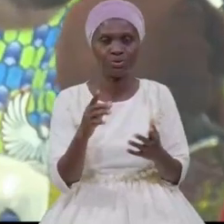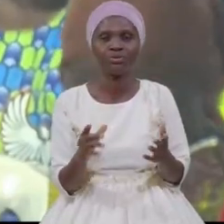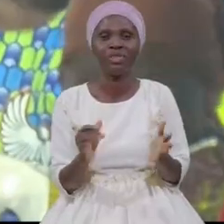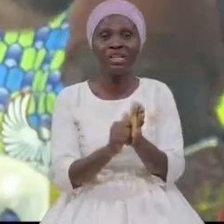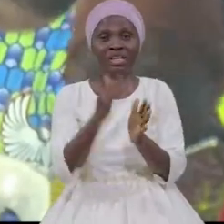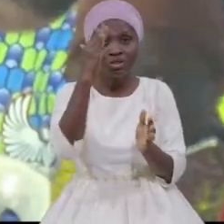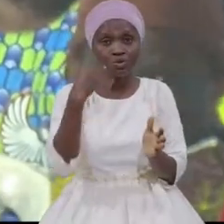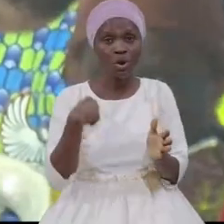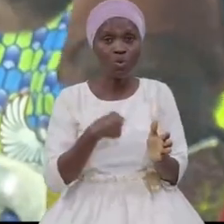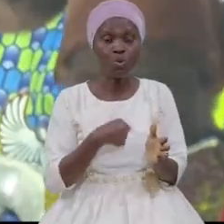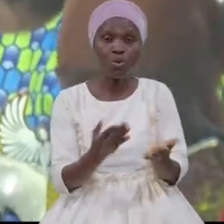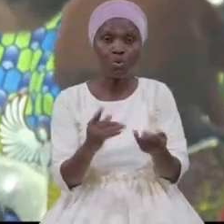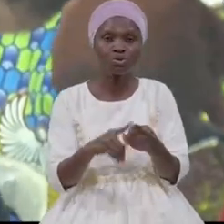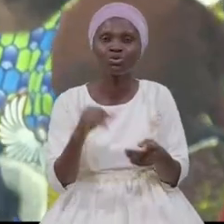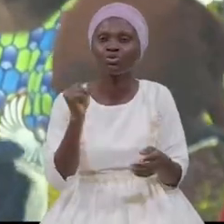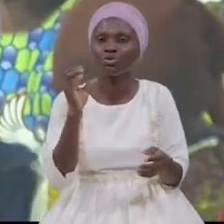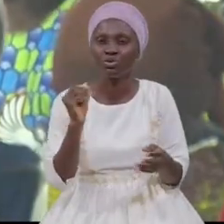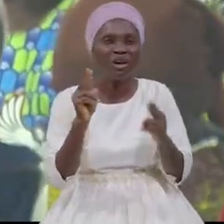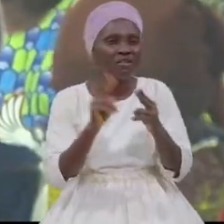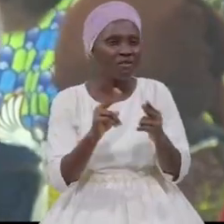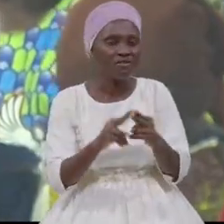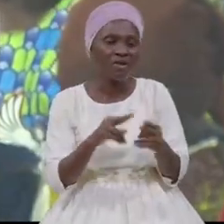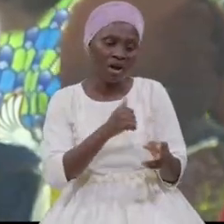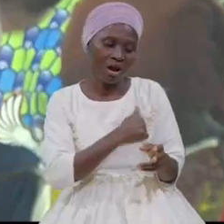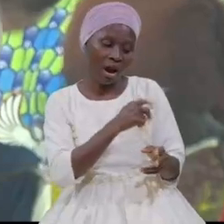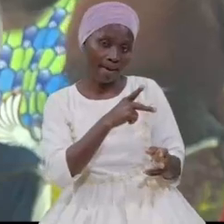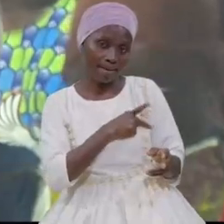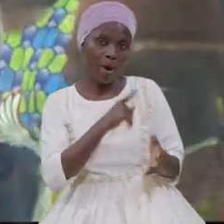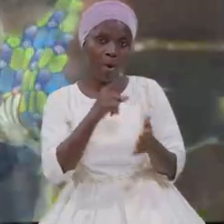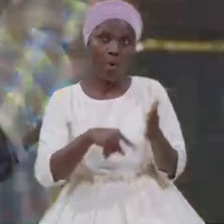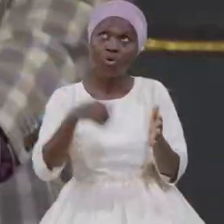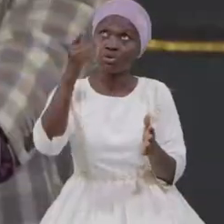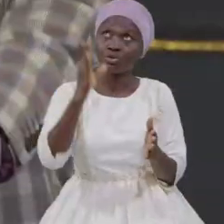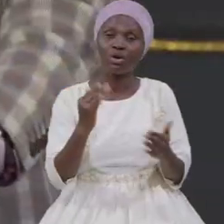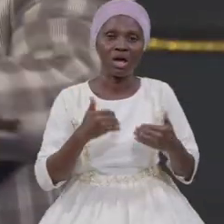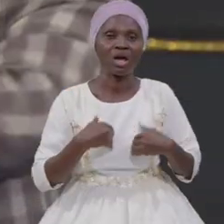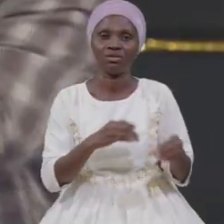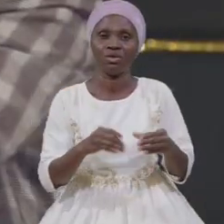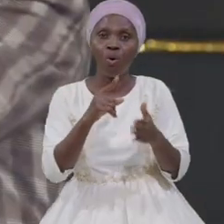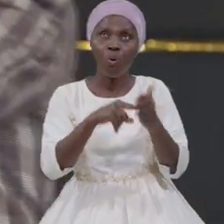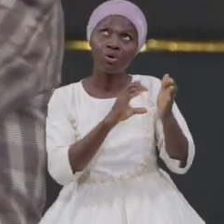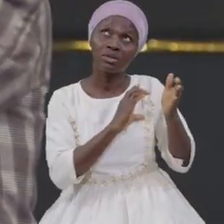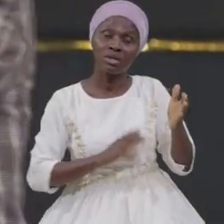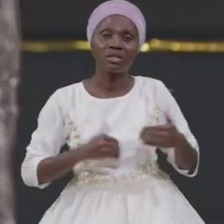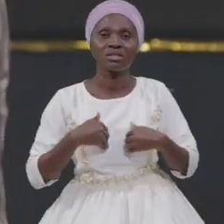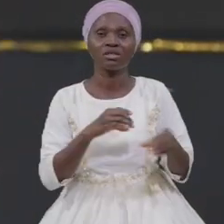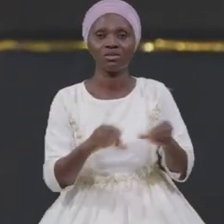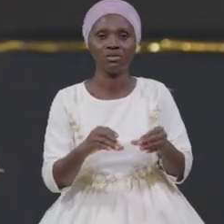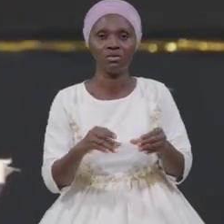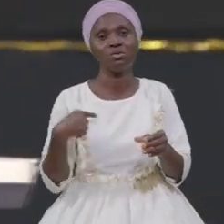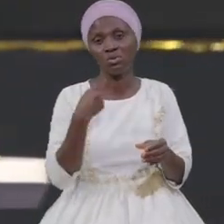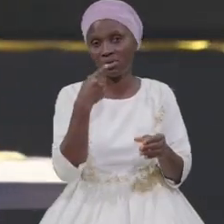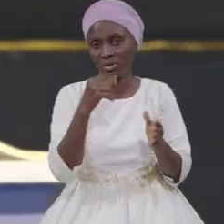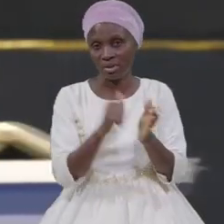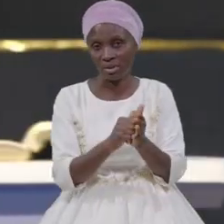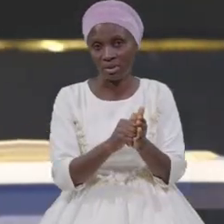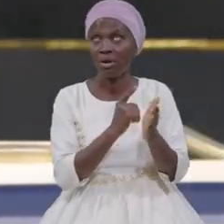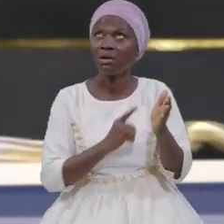aussi apprécier ce que Dieu a fait, ce que Christ a fait. Tu dis, Seigneur, ce